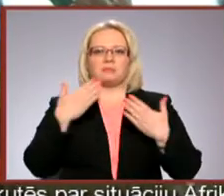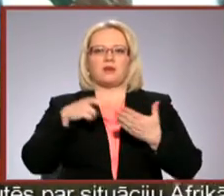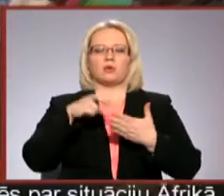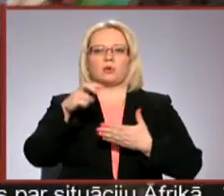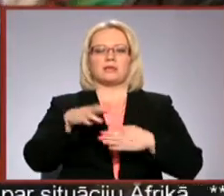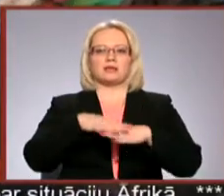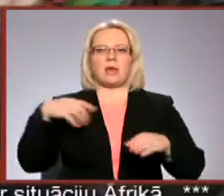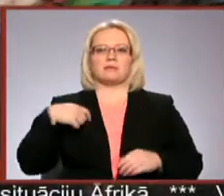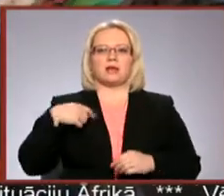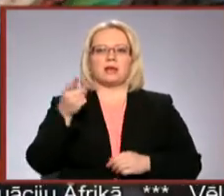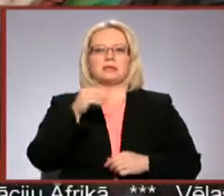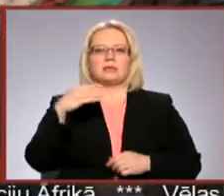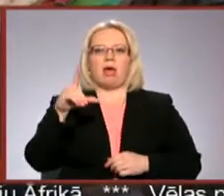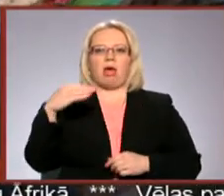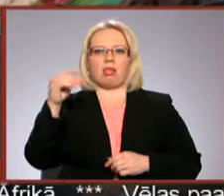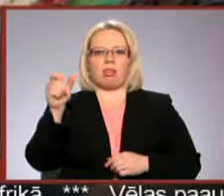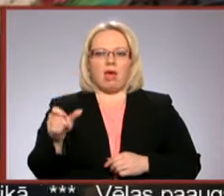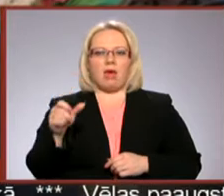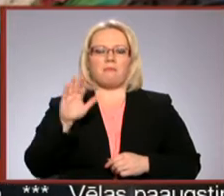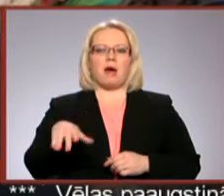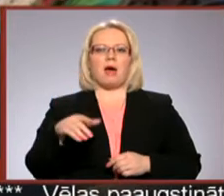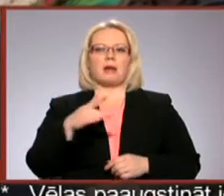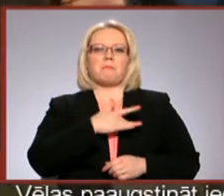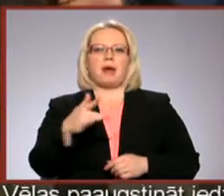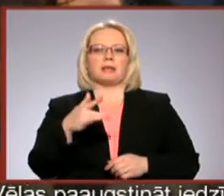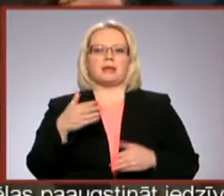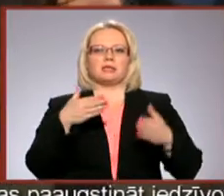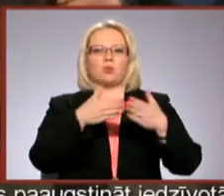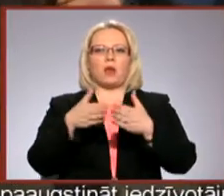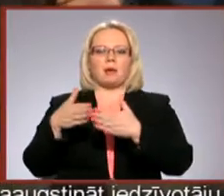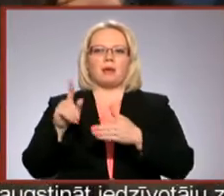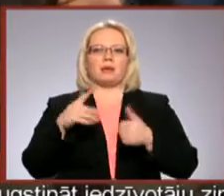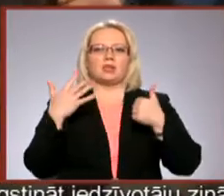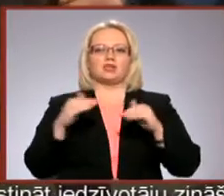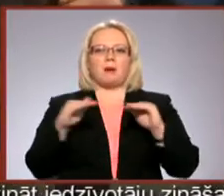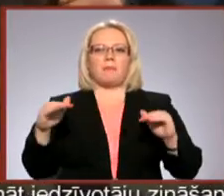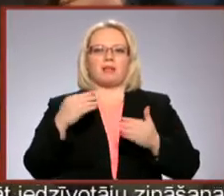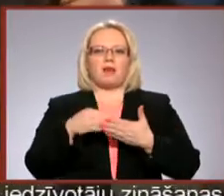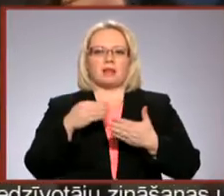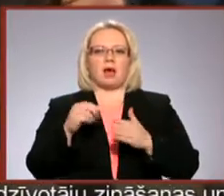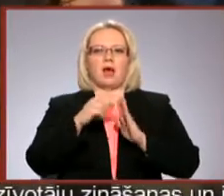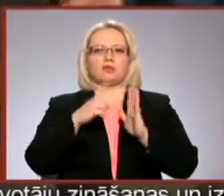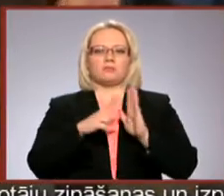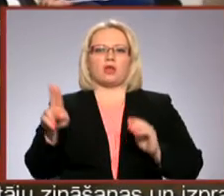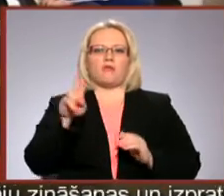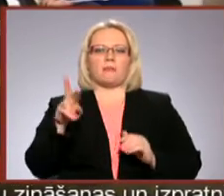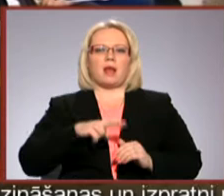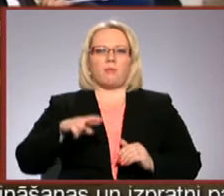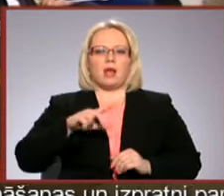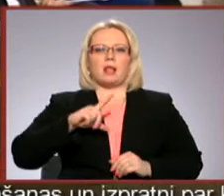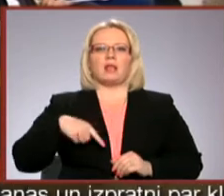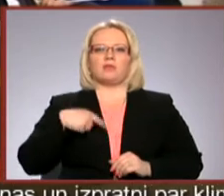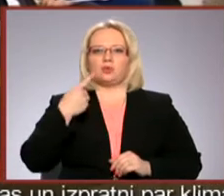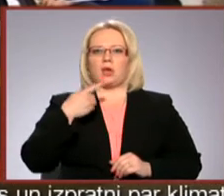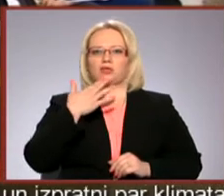Saeimas deputāte Anna Sēle. Par partijas stūrakmeņiem liktas sešas pamatvērtības. 18. novembra republika, latviski runājoša